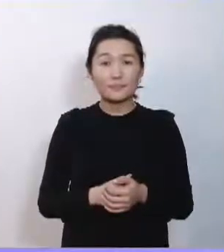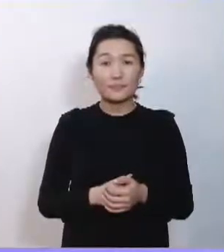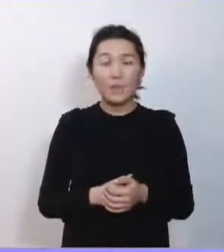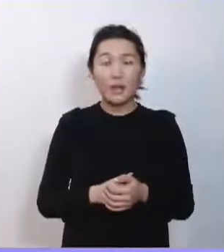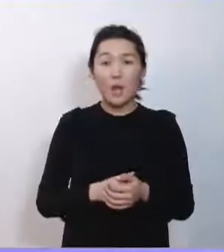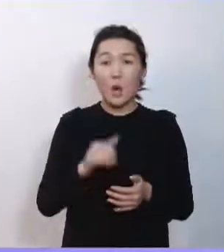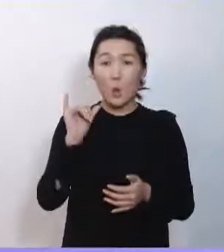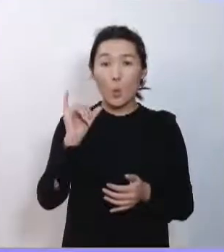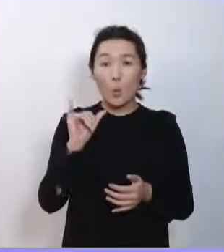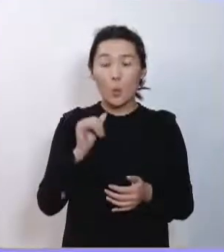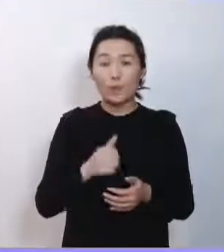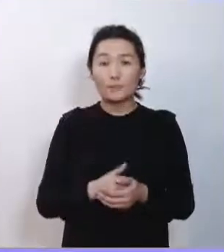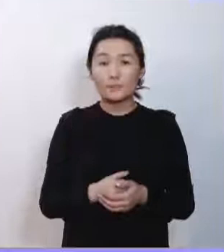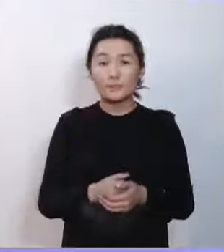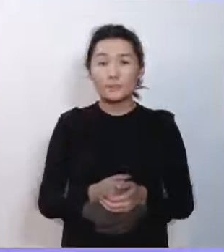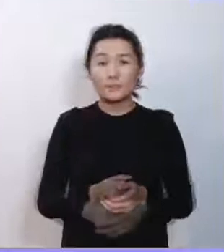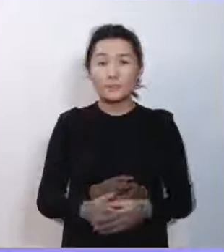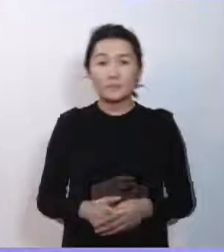буквы «У».